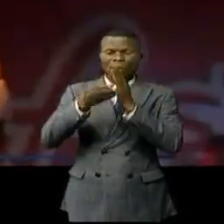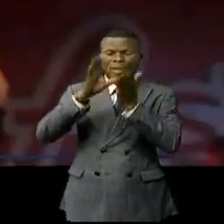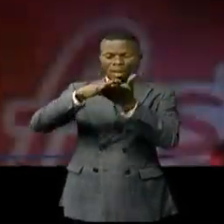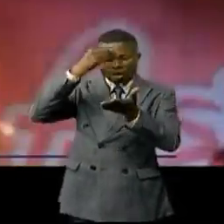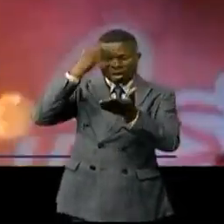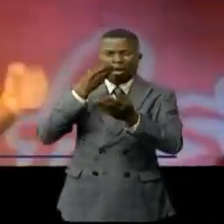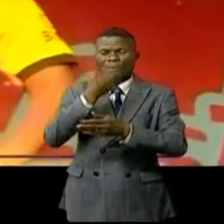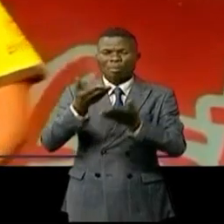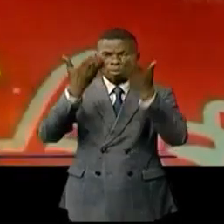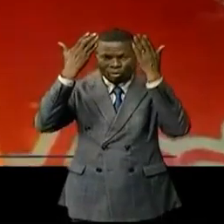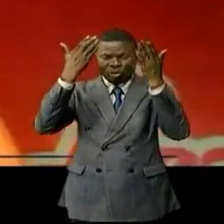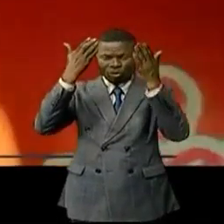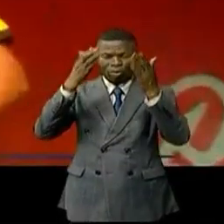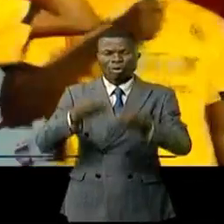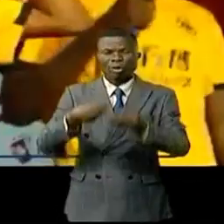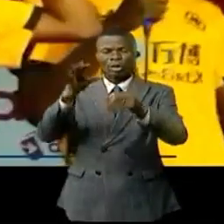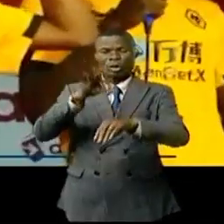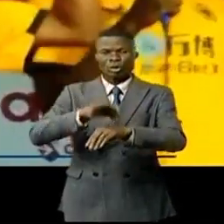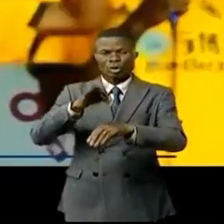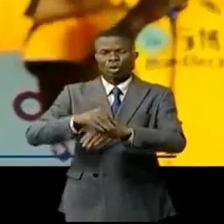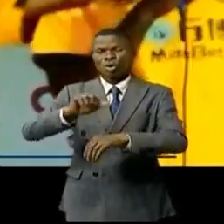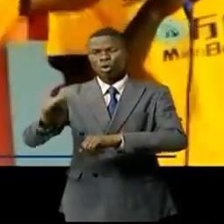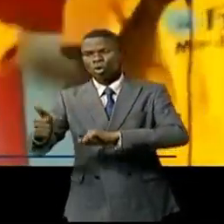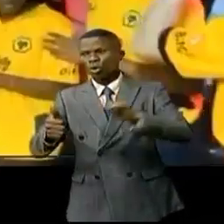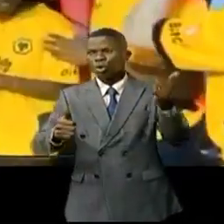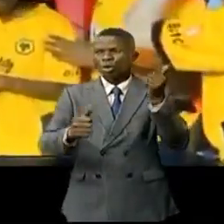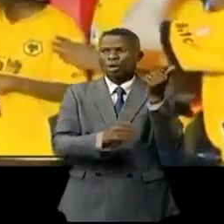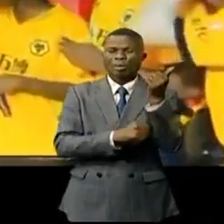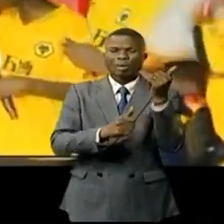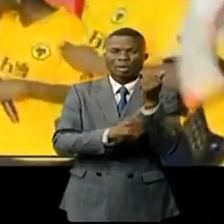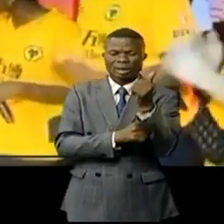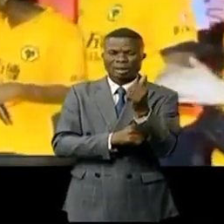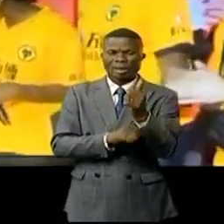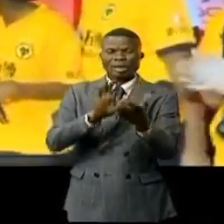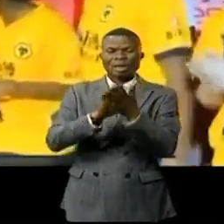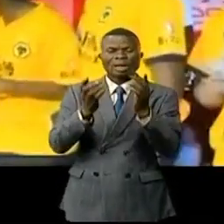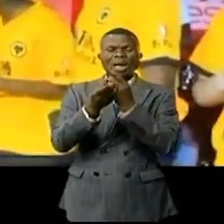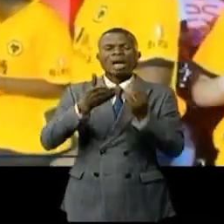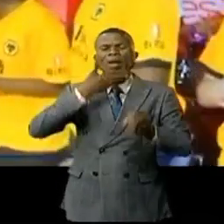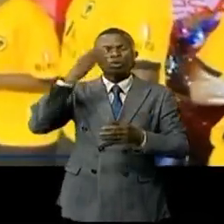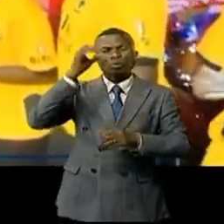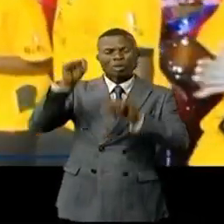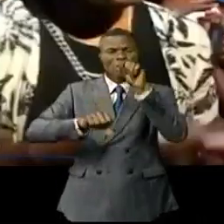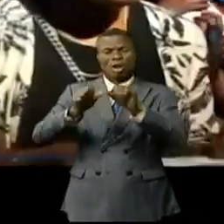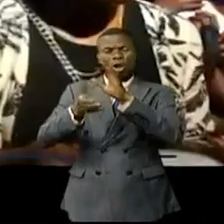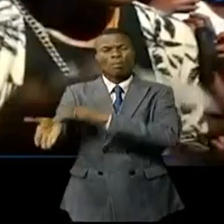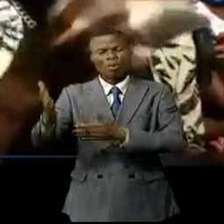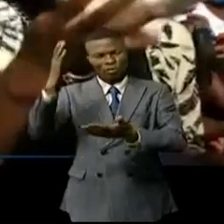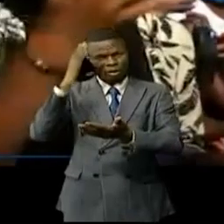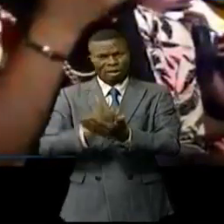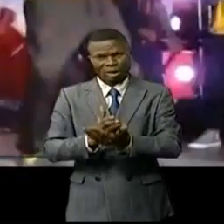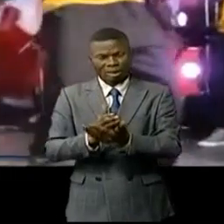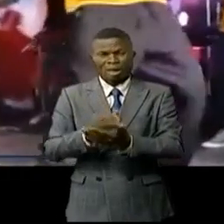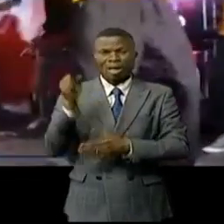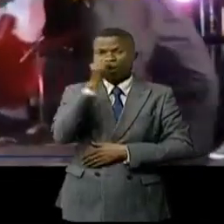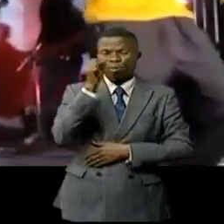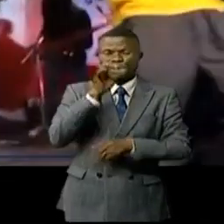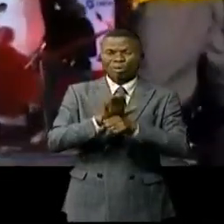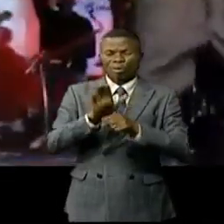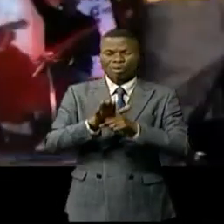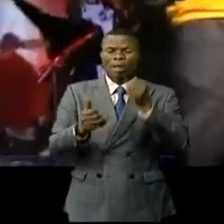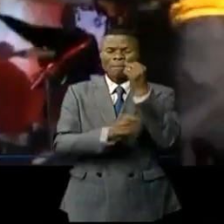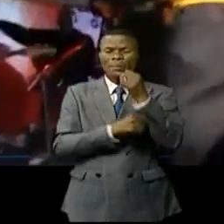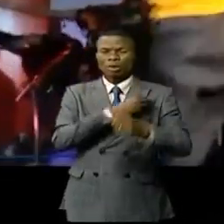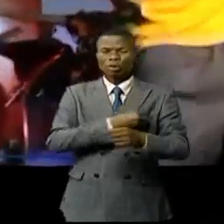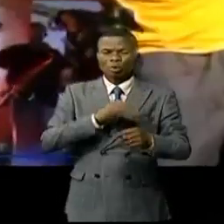donnaient l'occasion aux uns et aux autres de se délivrer de mauvais esprits. À travers cette musique, plusieurs âmes ont été